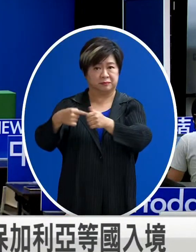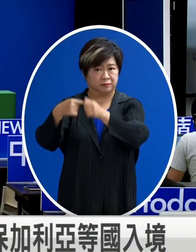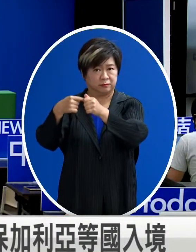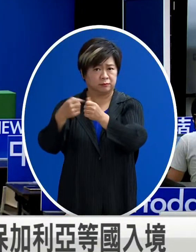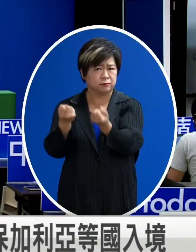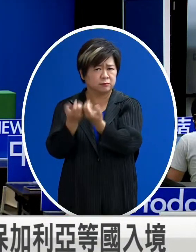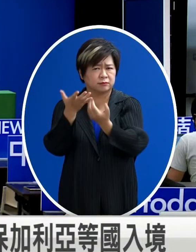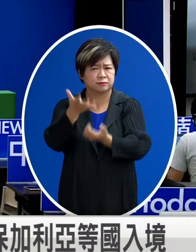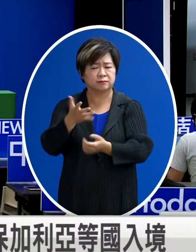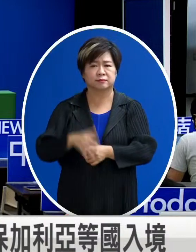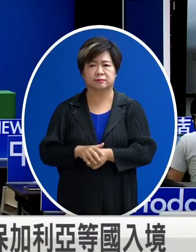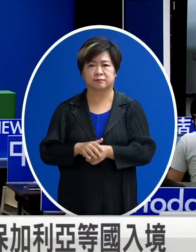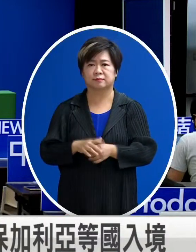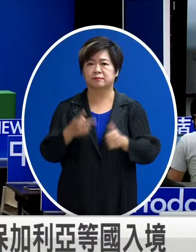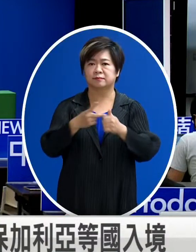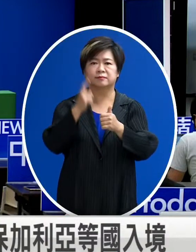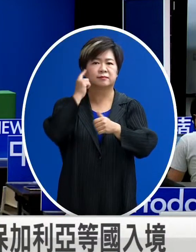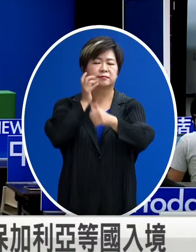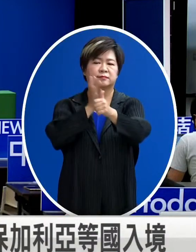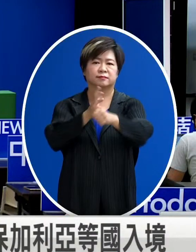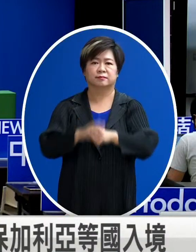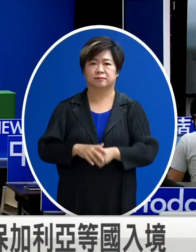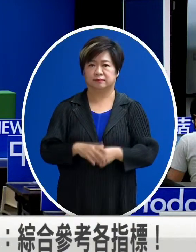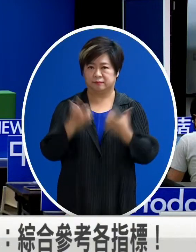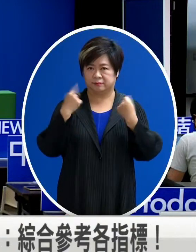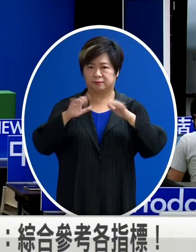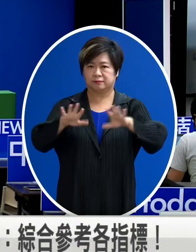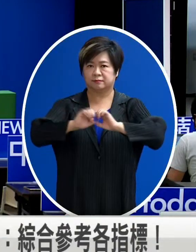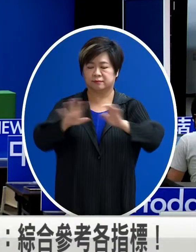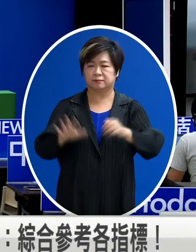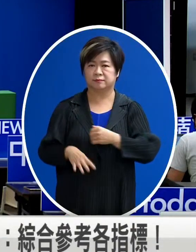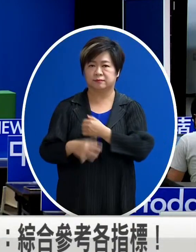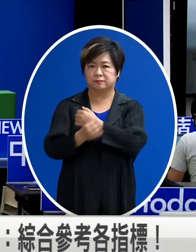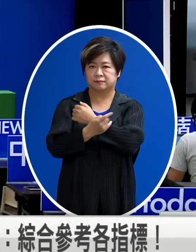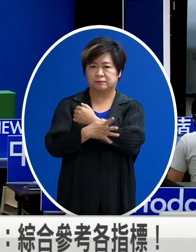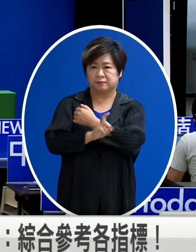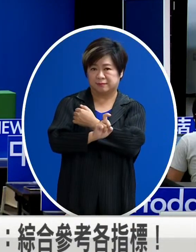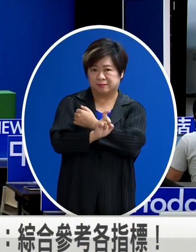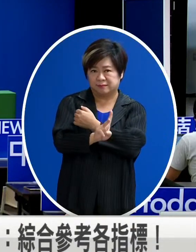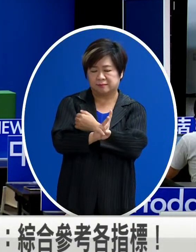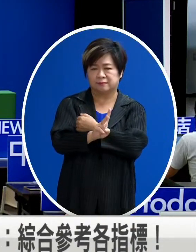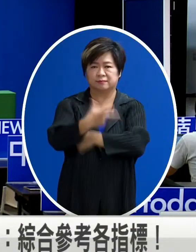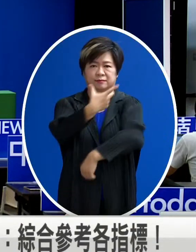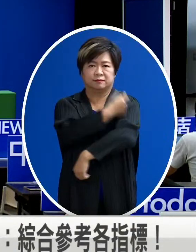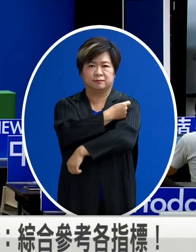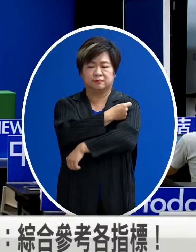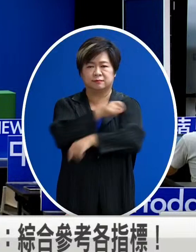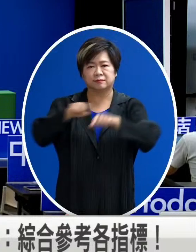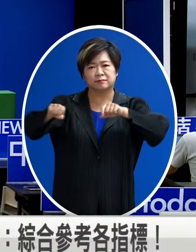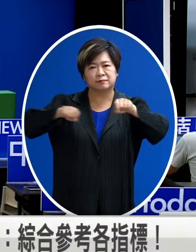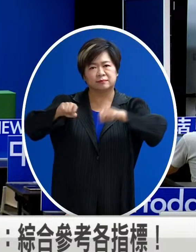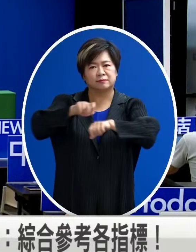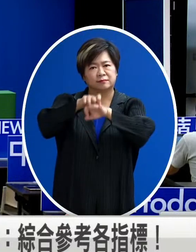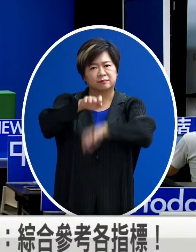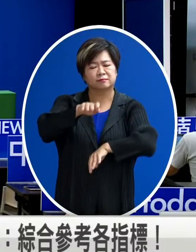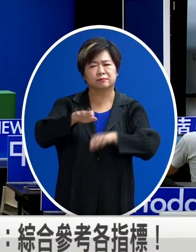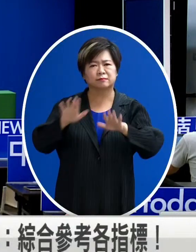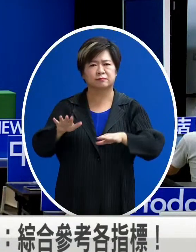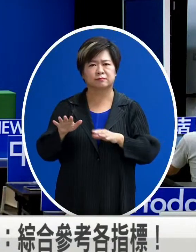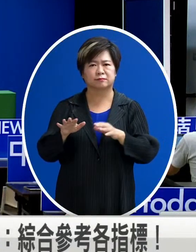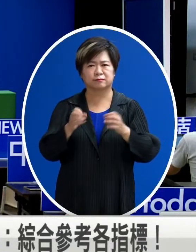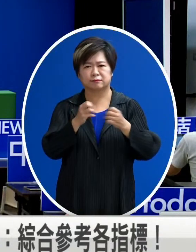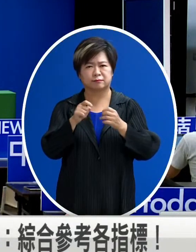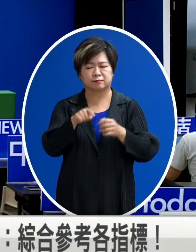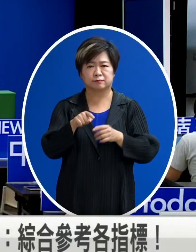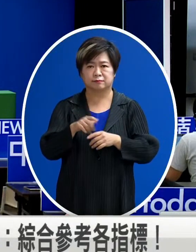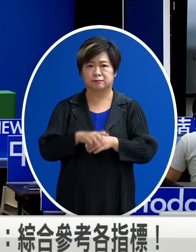吗？第二题想请问说，原本说今天要公布12期的疫苗详细规划，为何变成还在讨论是